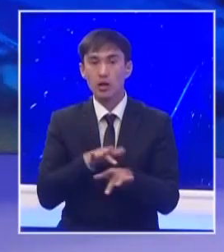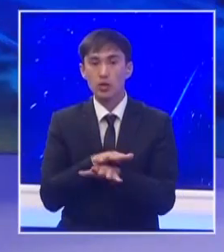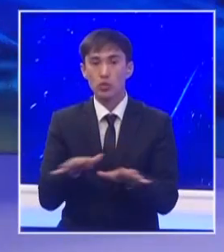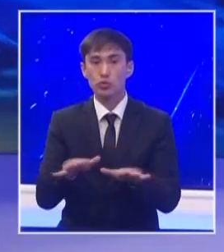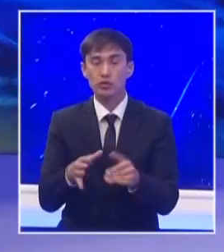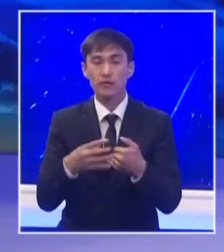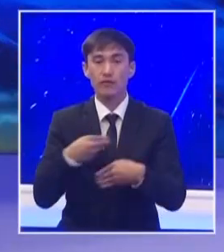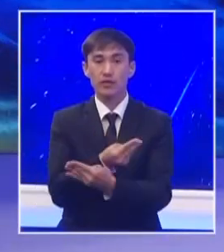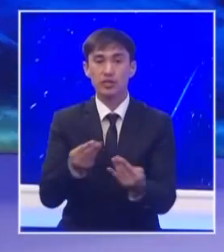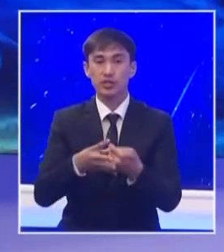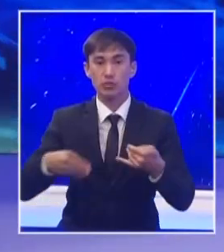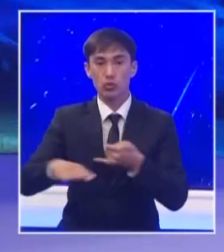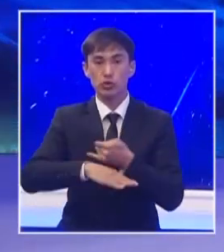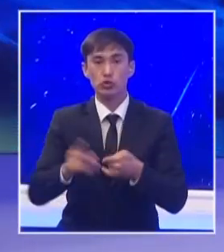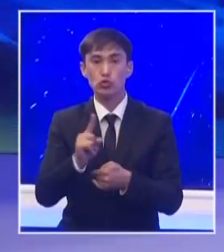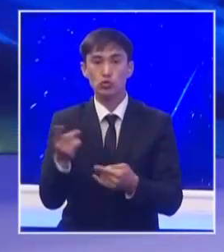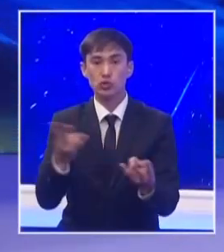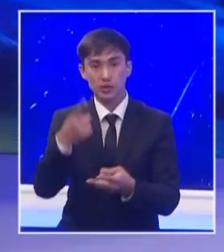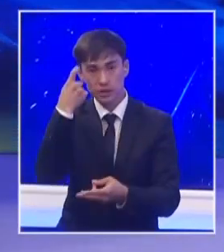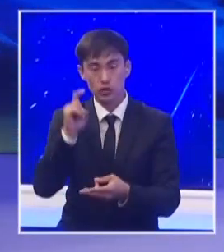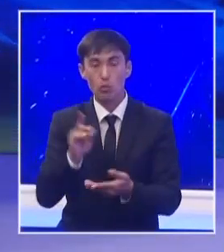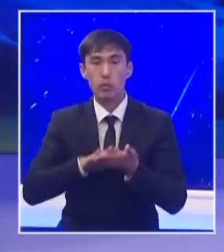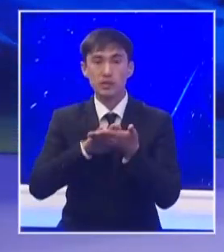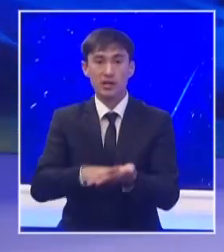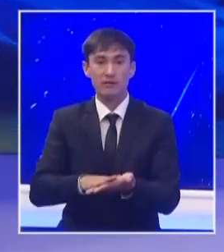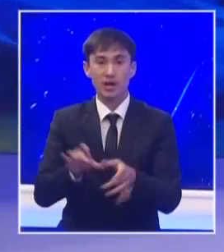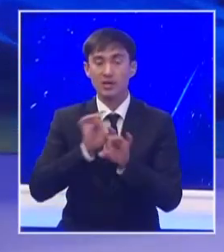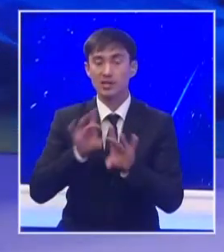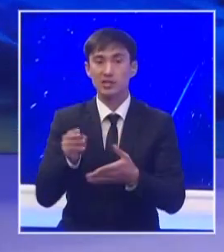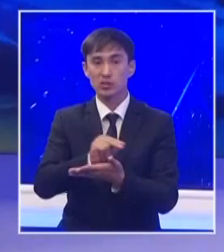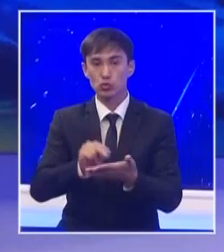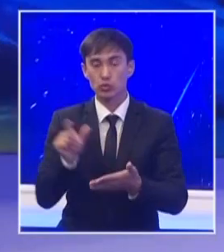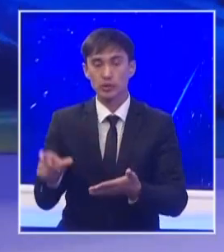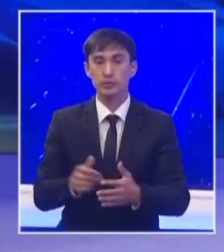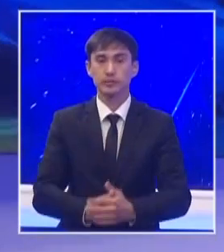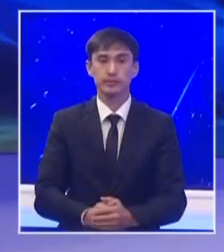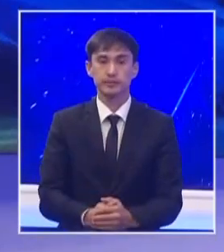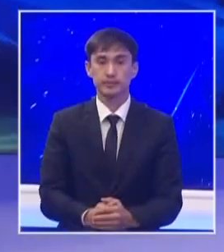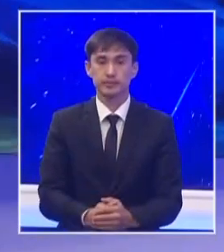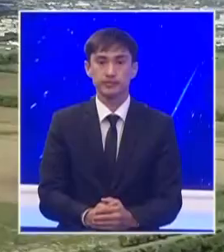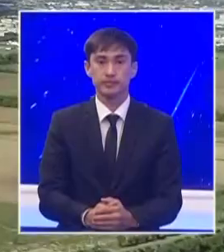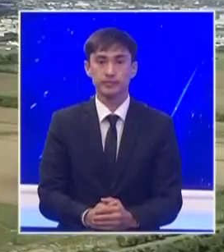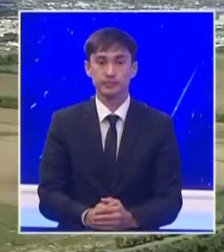земельных участков и что нужно знать, чтобы подать заявку, расскажет наш корреспондент Гульмира Тимиргалиева.